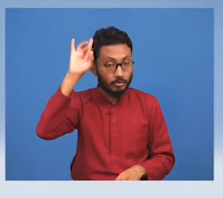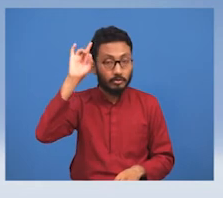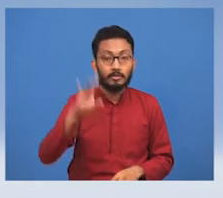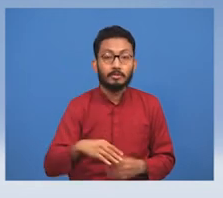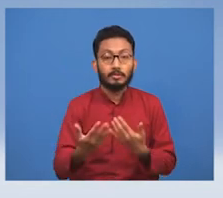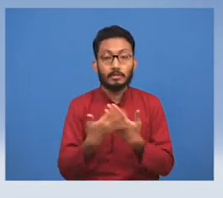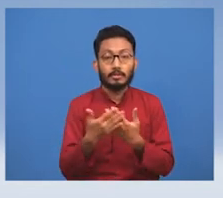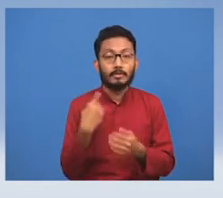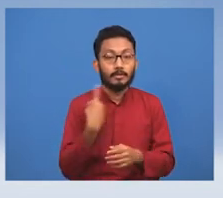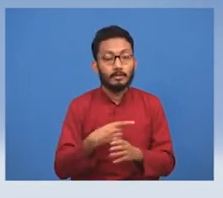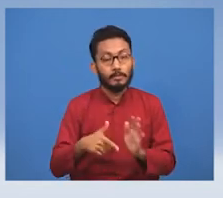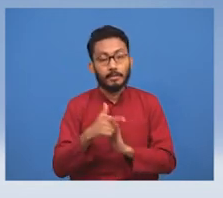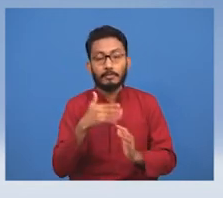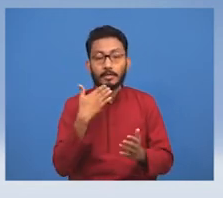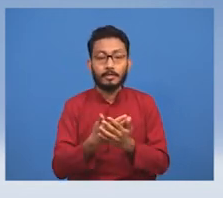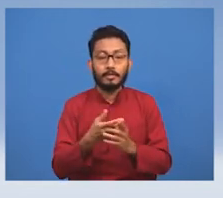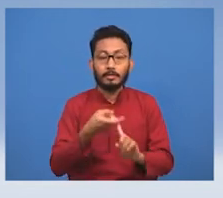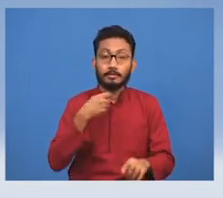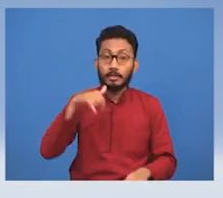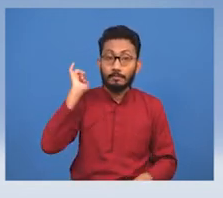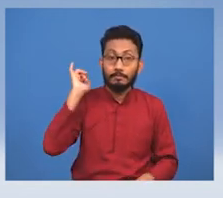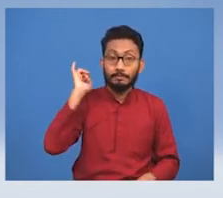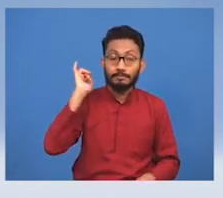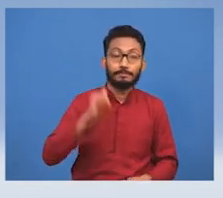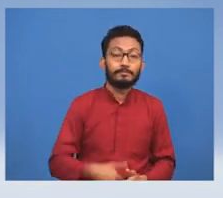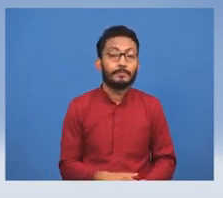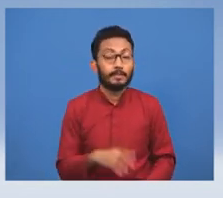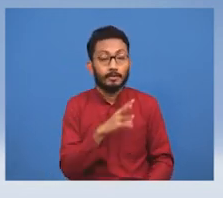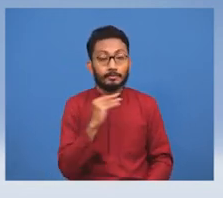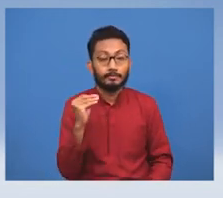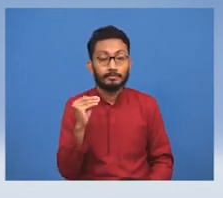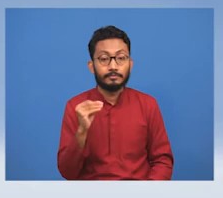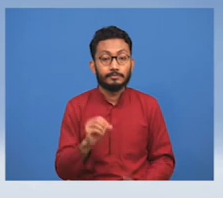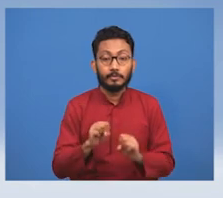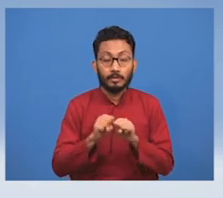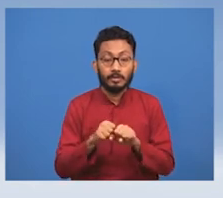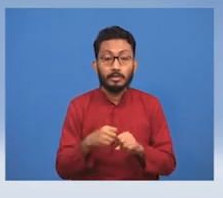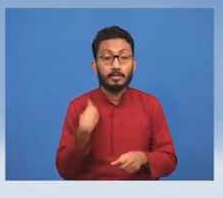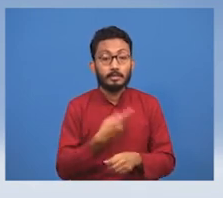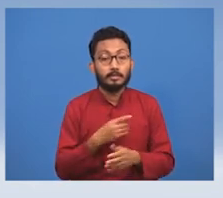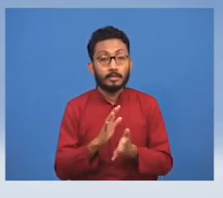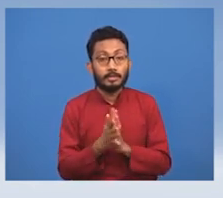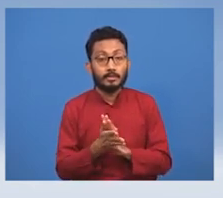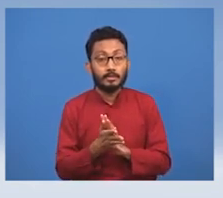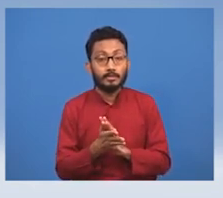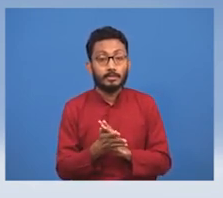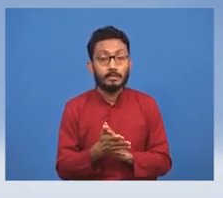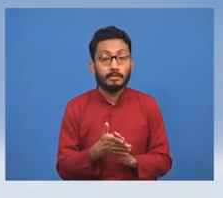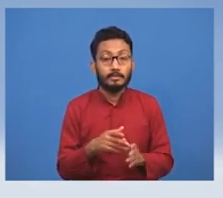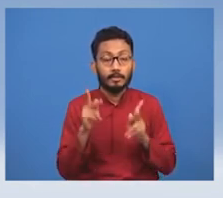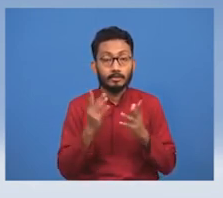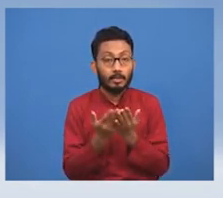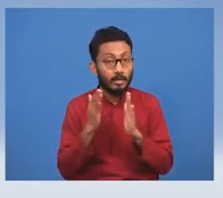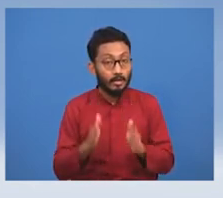ini kita lebih baik daripada semalam. Dan mudah-mudahan kita menjadi seorang pelajar